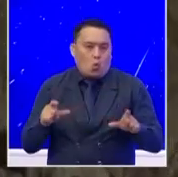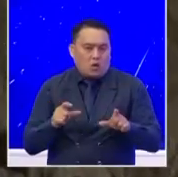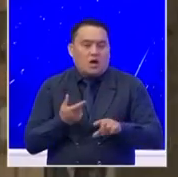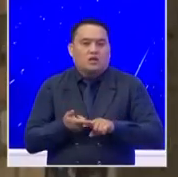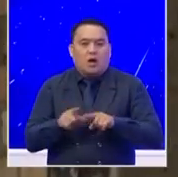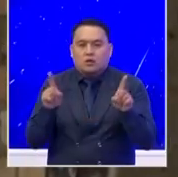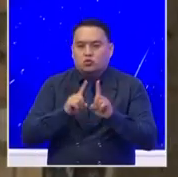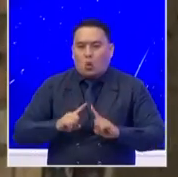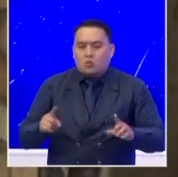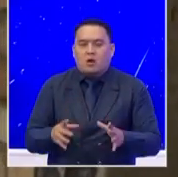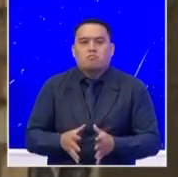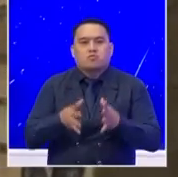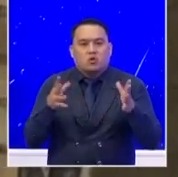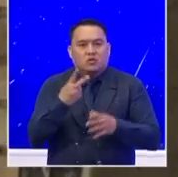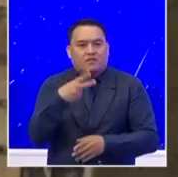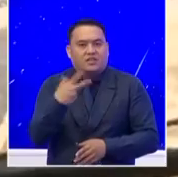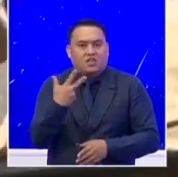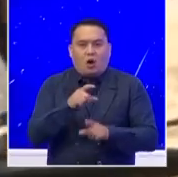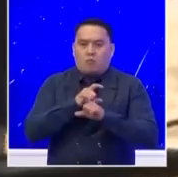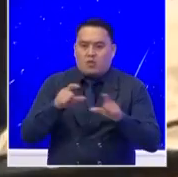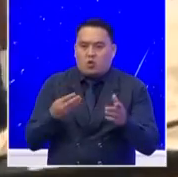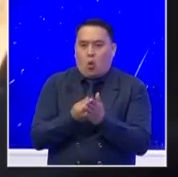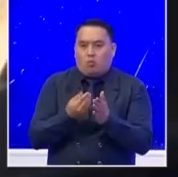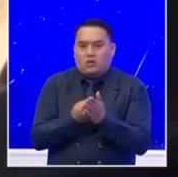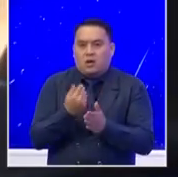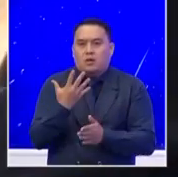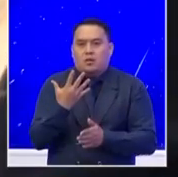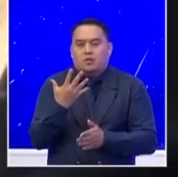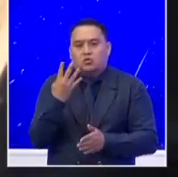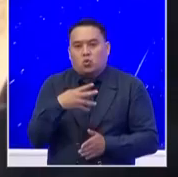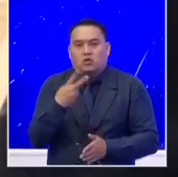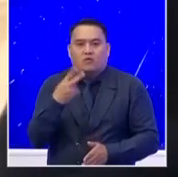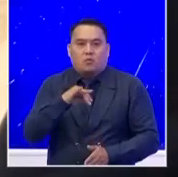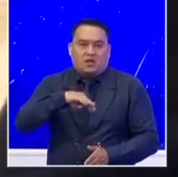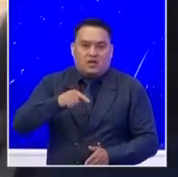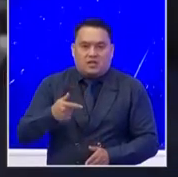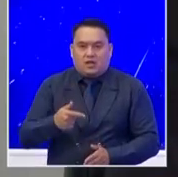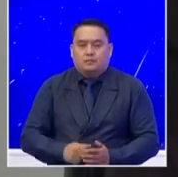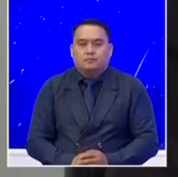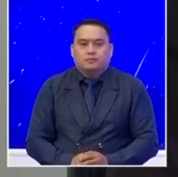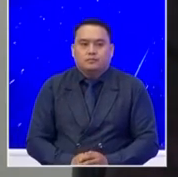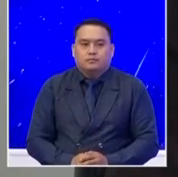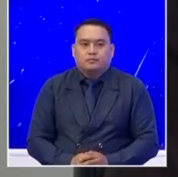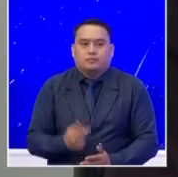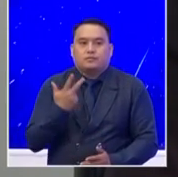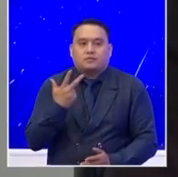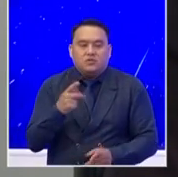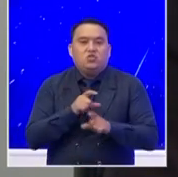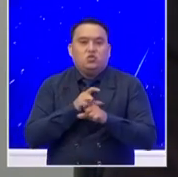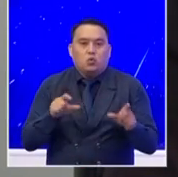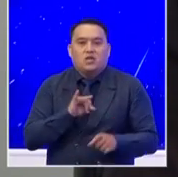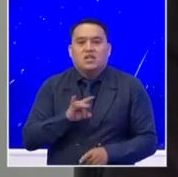год особый по масштабу. 23 объекта. Общее финансирование порядка 42 миллиардов тенге. 3 школы в Елисском